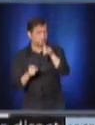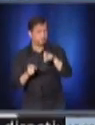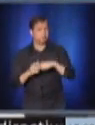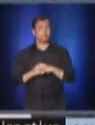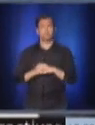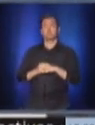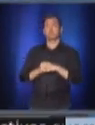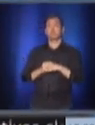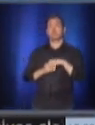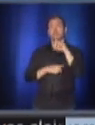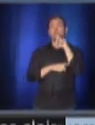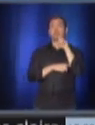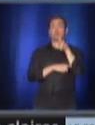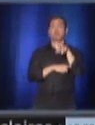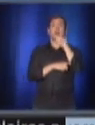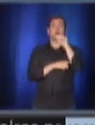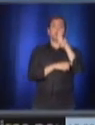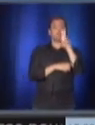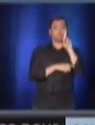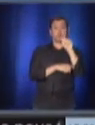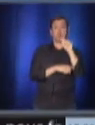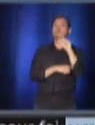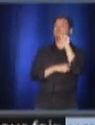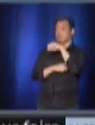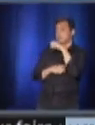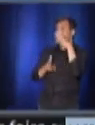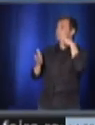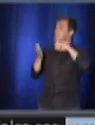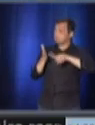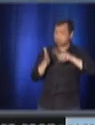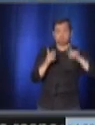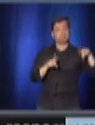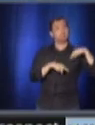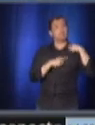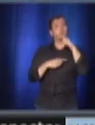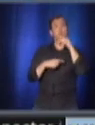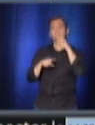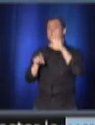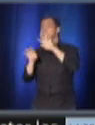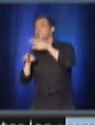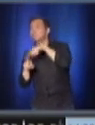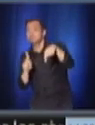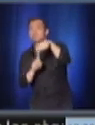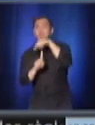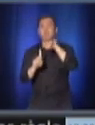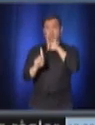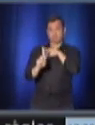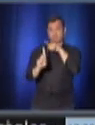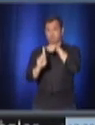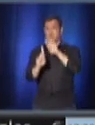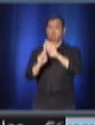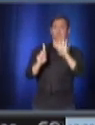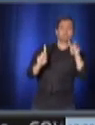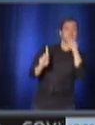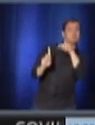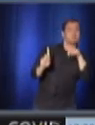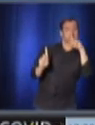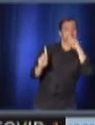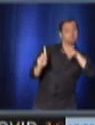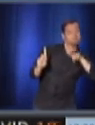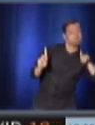situation car nous sommes en train de suivre 60 personnes avec tous leurs contacts. Donc, nous avons également un plan de mobilisation des ressources pour faire